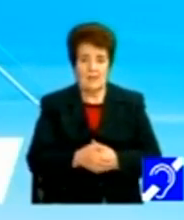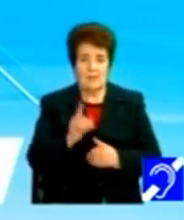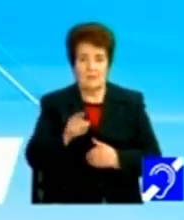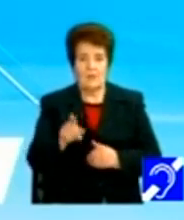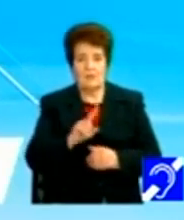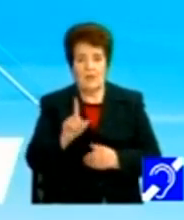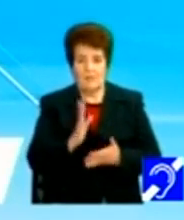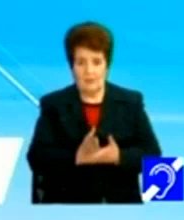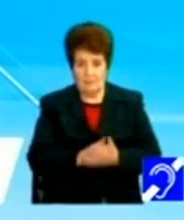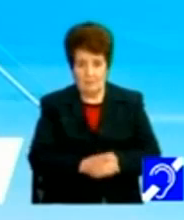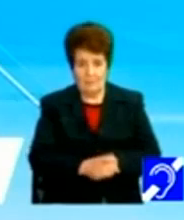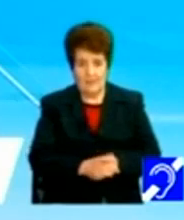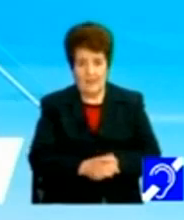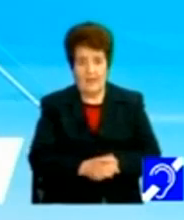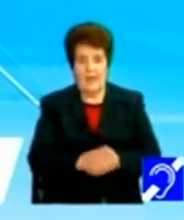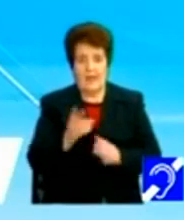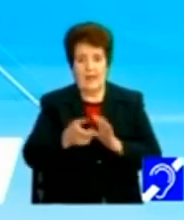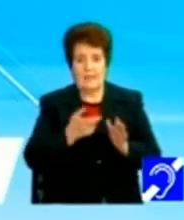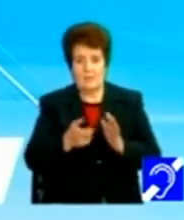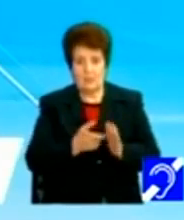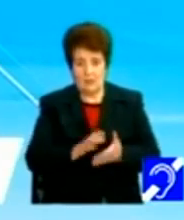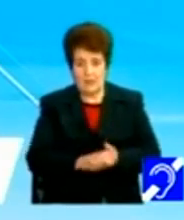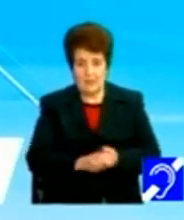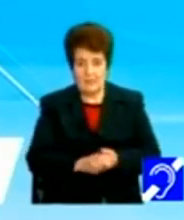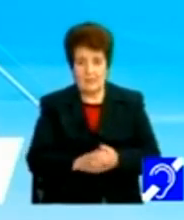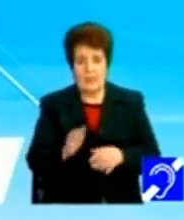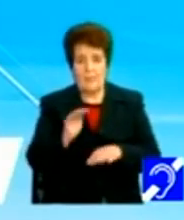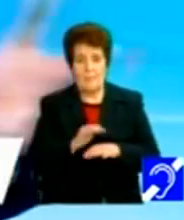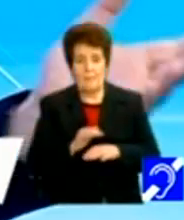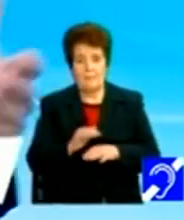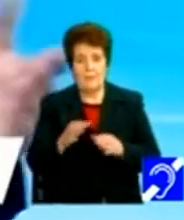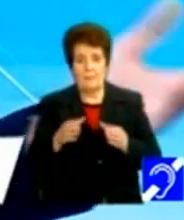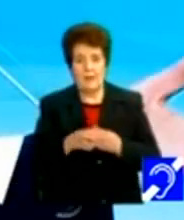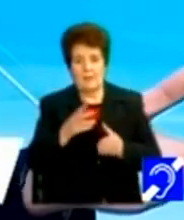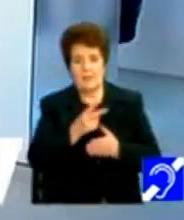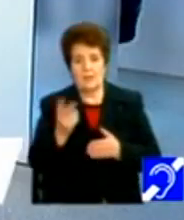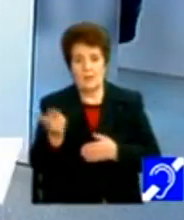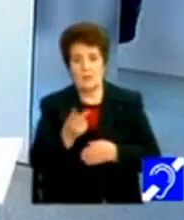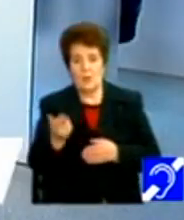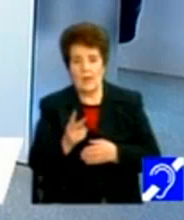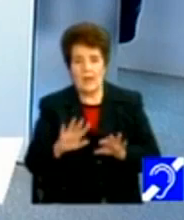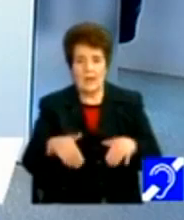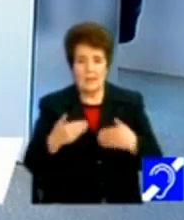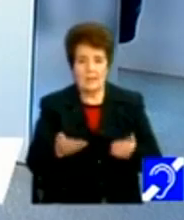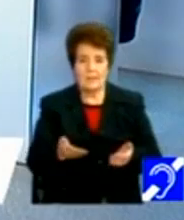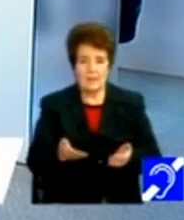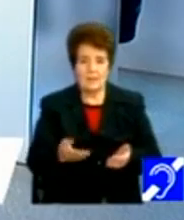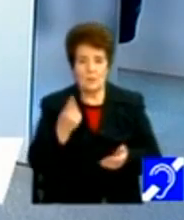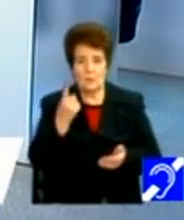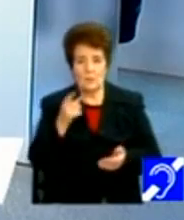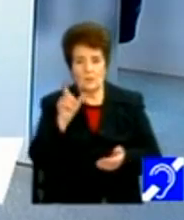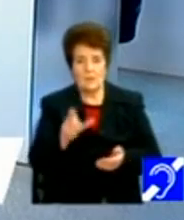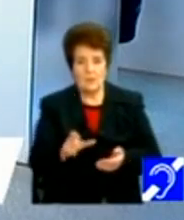ceea ce avem. În sondaje situația nu arată foarte bine, pentru că în continuare, iată, vedeți, suntem doi candidați, noi am propus să fie unul